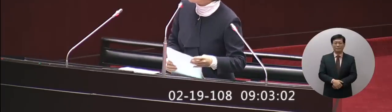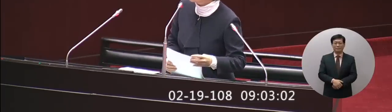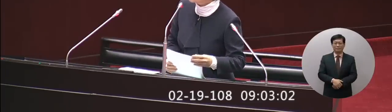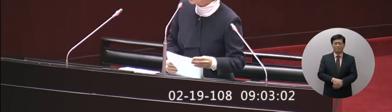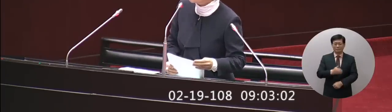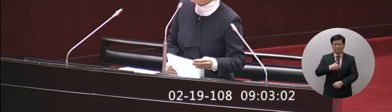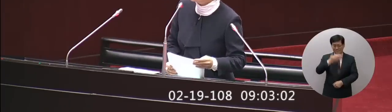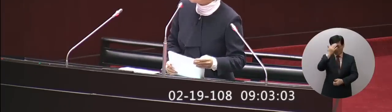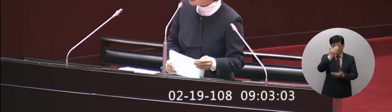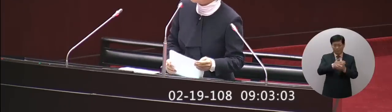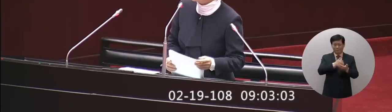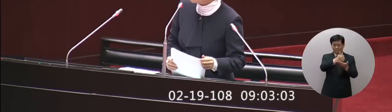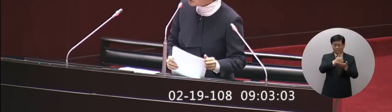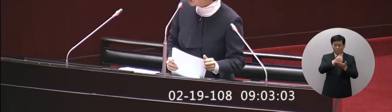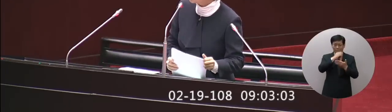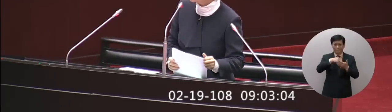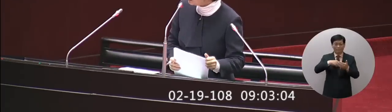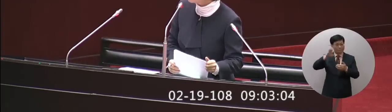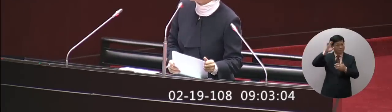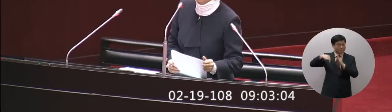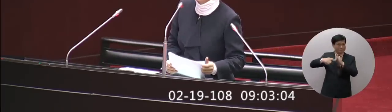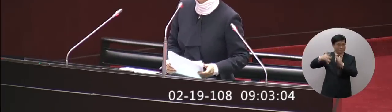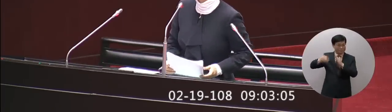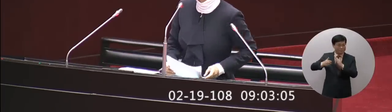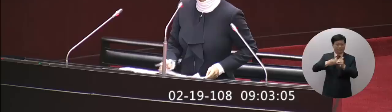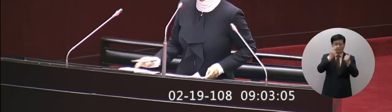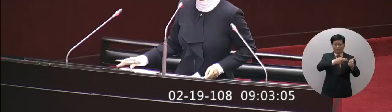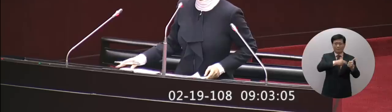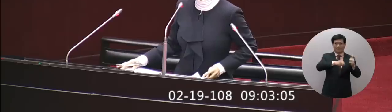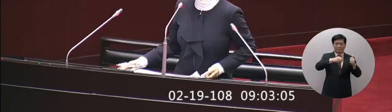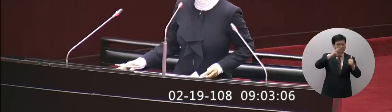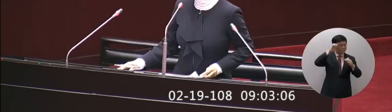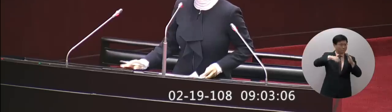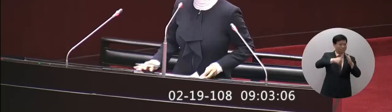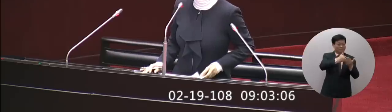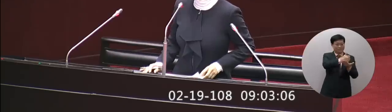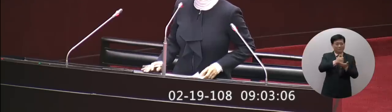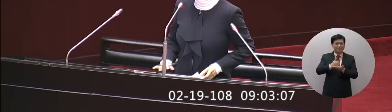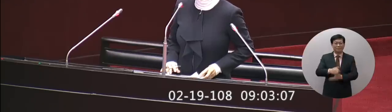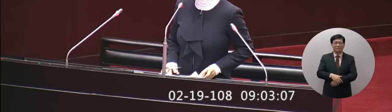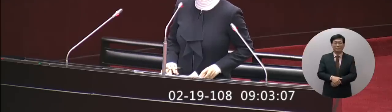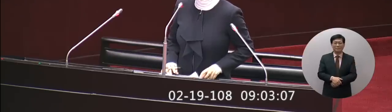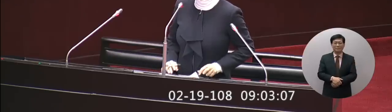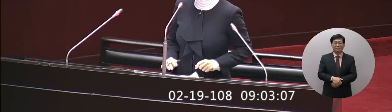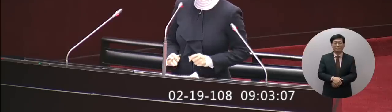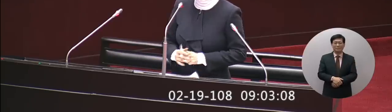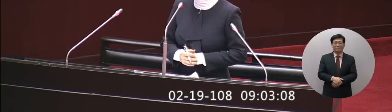请苏院长，请另外一位苏院长 来，请苏院长。